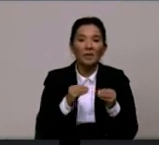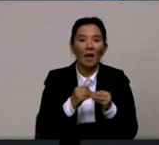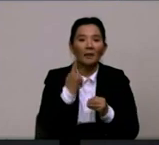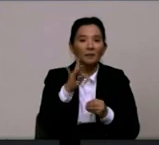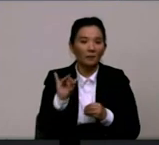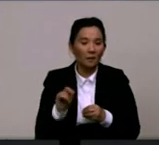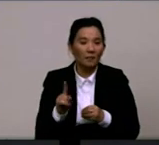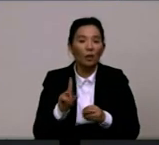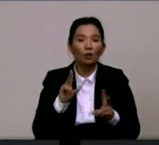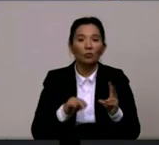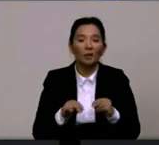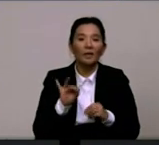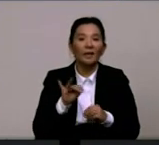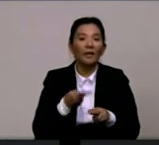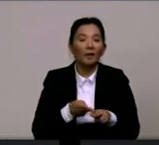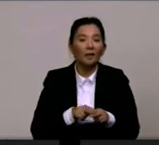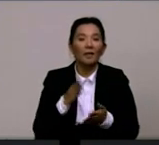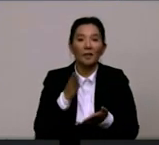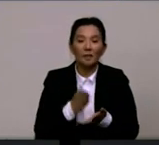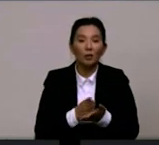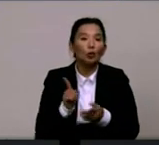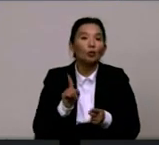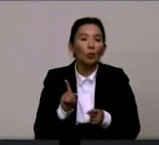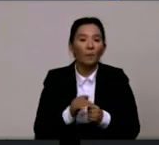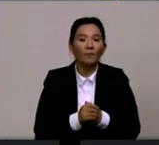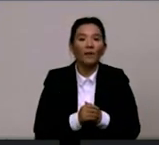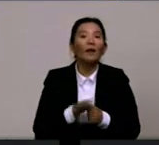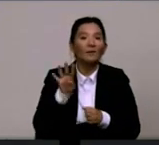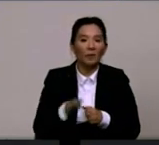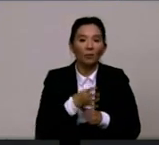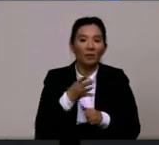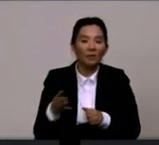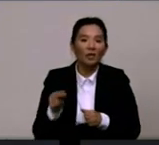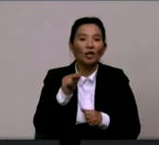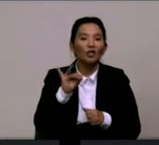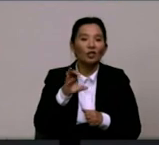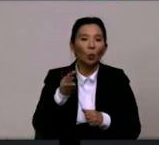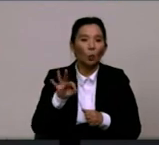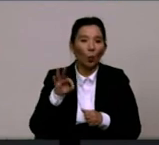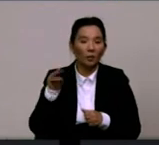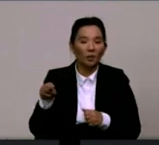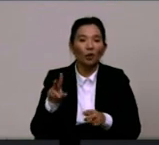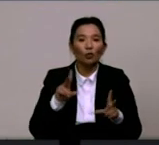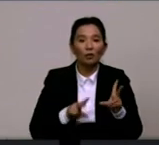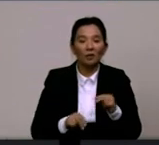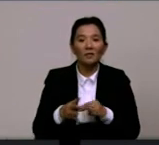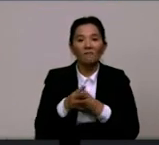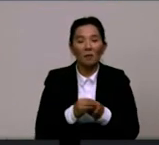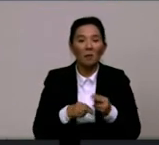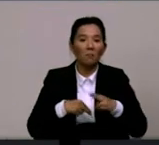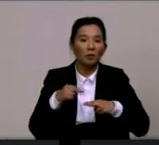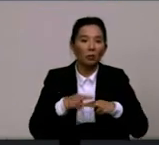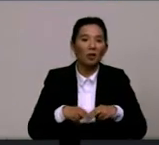– один раз. И это есть что? Таблица частот. То есть мы с вами